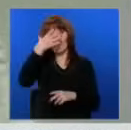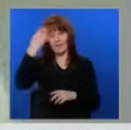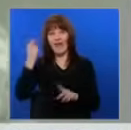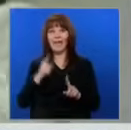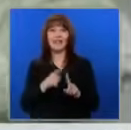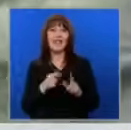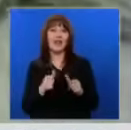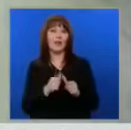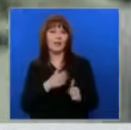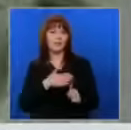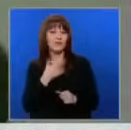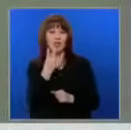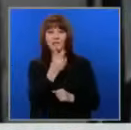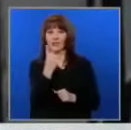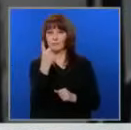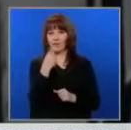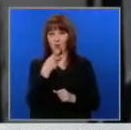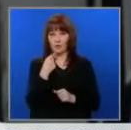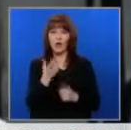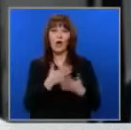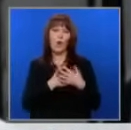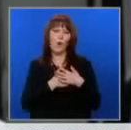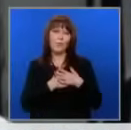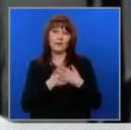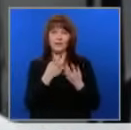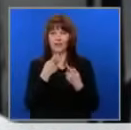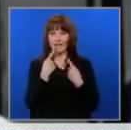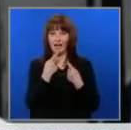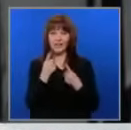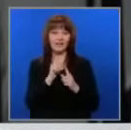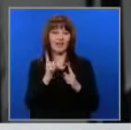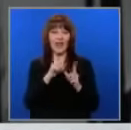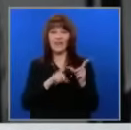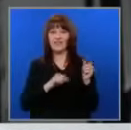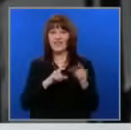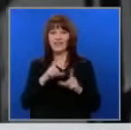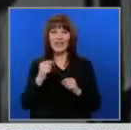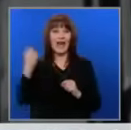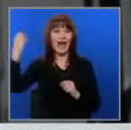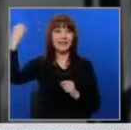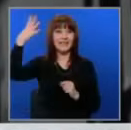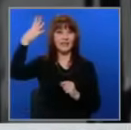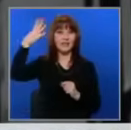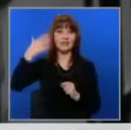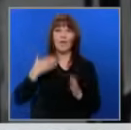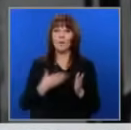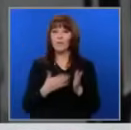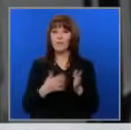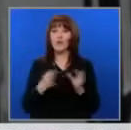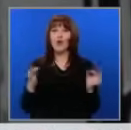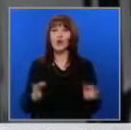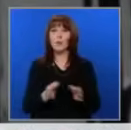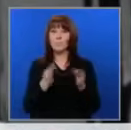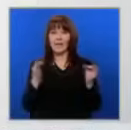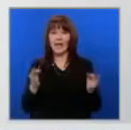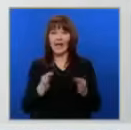Татяна Лолова почина през 2021 година. Обичаше да казва, че не е звезда, а слънце. По повод юбилея в цялата